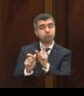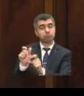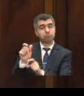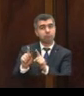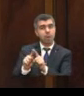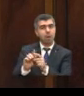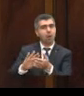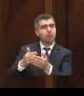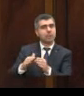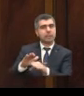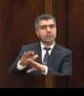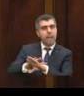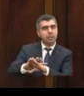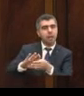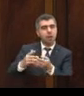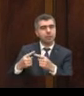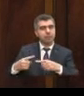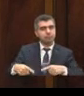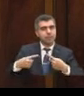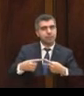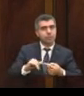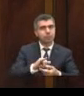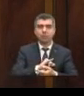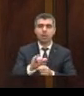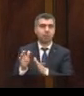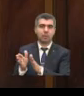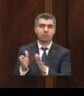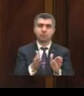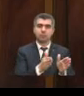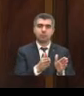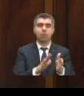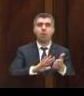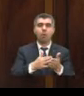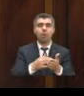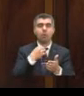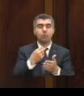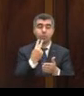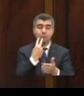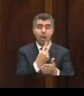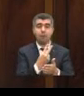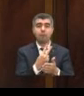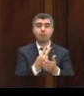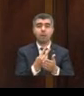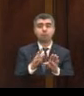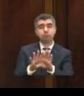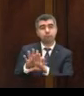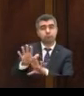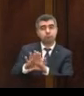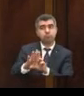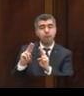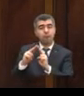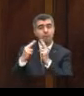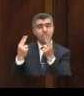المزايدات السياسية، مستحضرين في ذلك مختلف الظروف والمعطيات الدولية